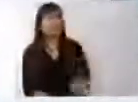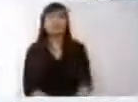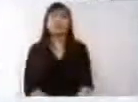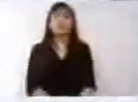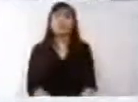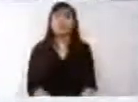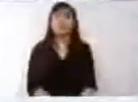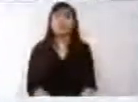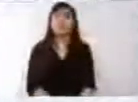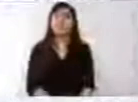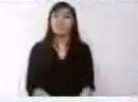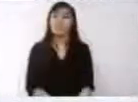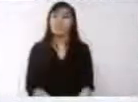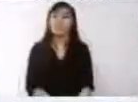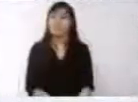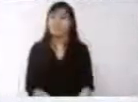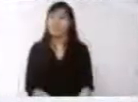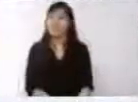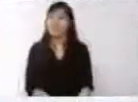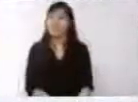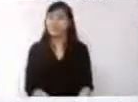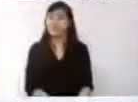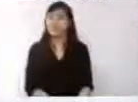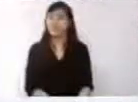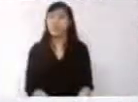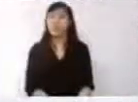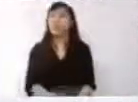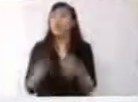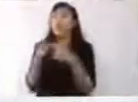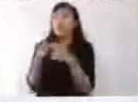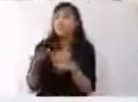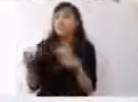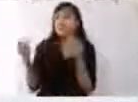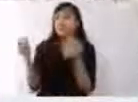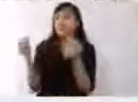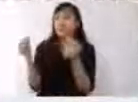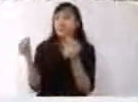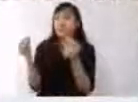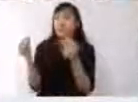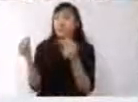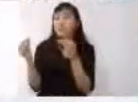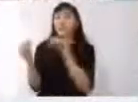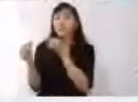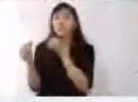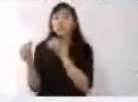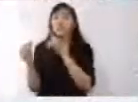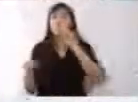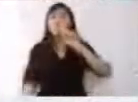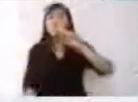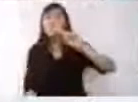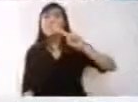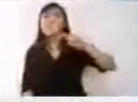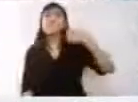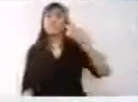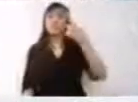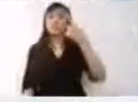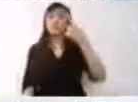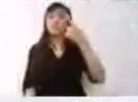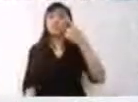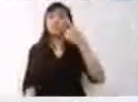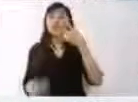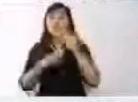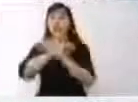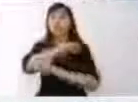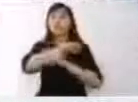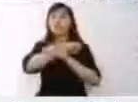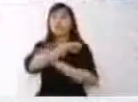pakiramdam. Sanay na sanay din po sila na palagi naghuhugas ng kamay. In fact, pag pumasok po kayo sa mga establishments dito, palagi